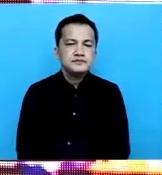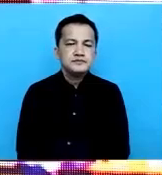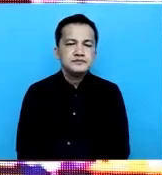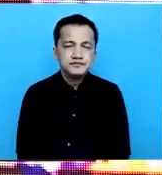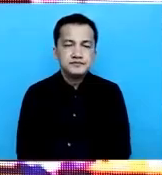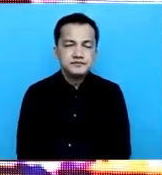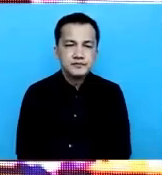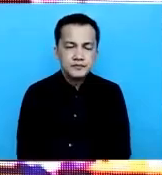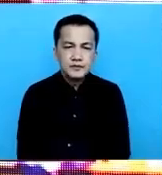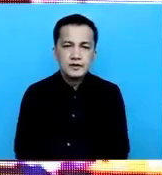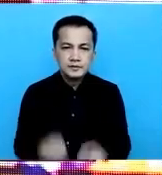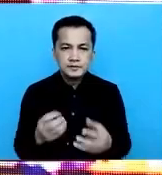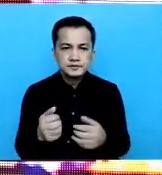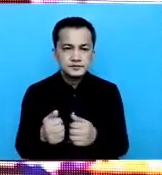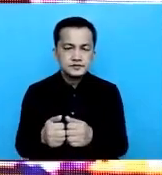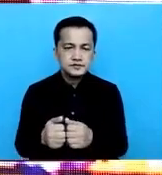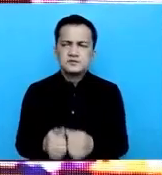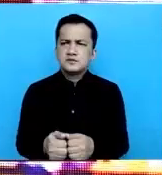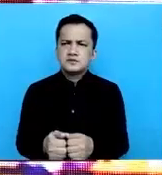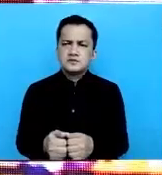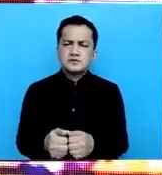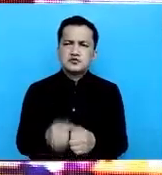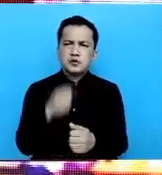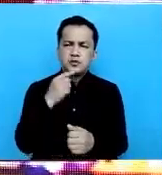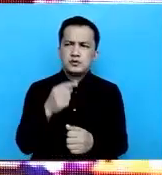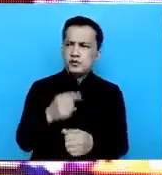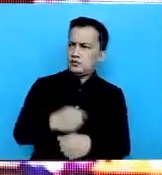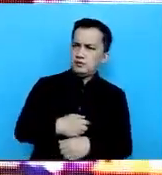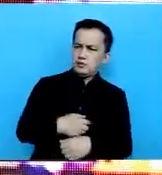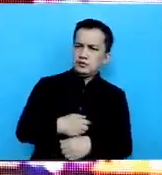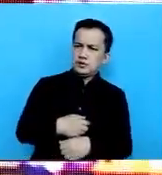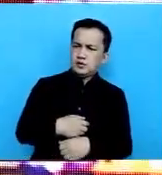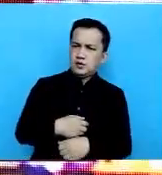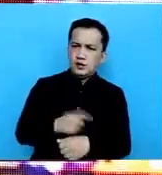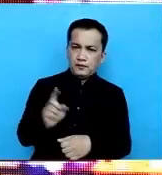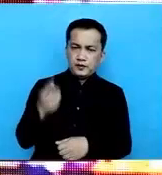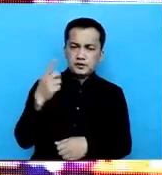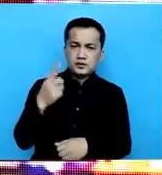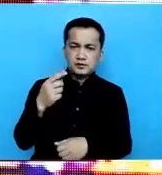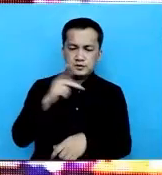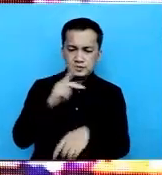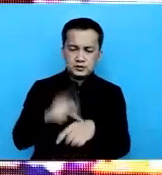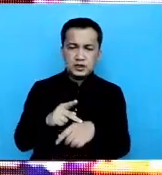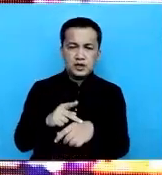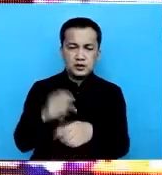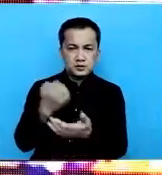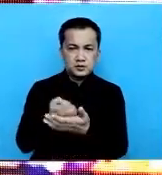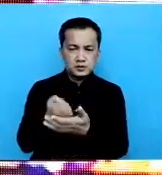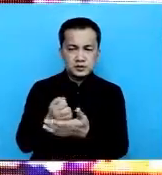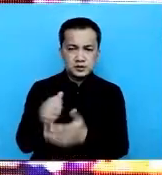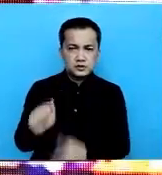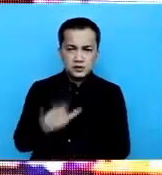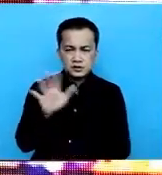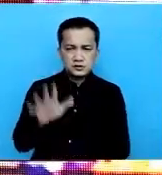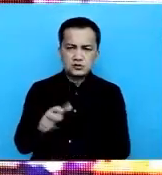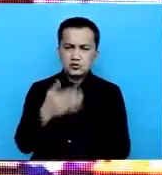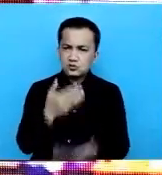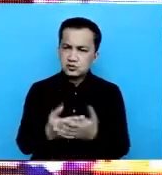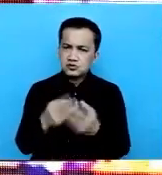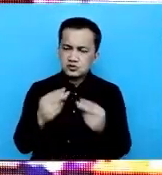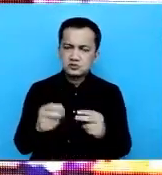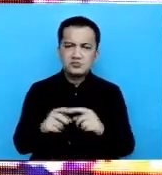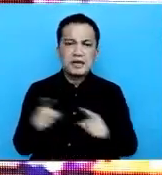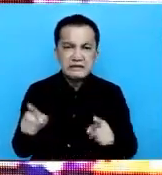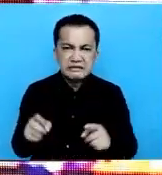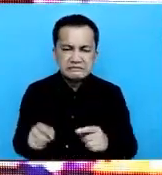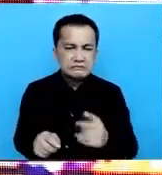Maraming nagunyi sa anunsyong nauuna raw ang ekonomiya ng Pilipinas sa buong Asya. Magandang balita sana, pero sa aming pagsusuri ay mali at